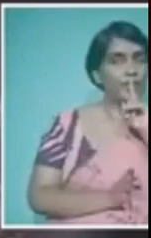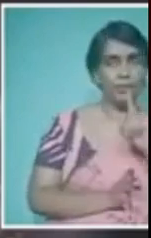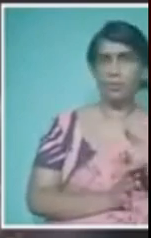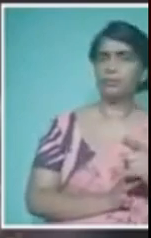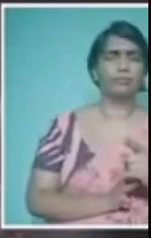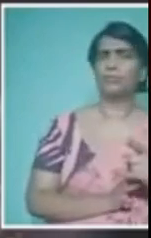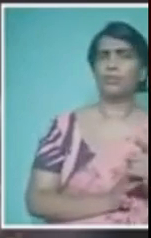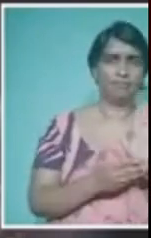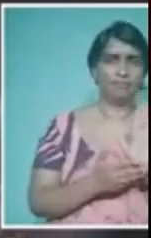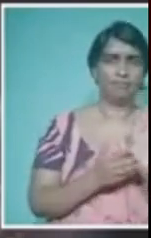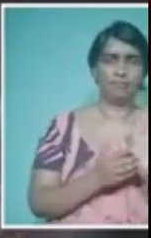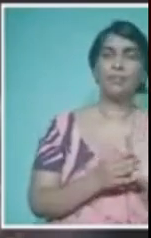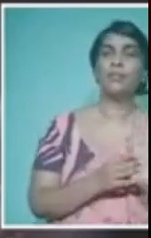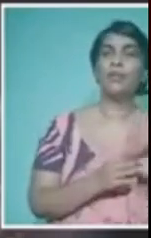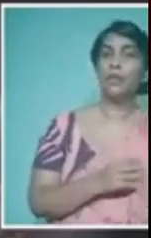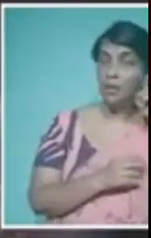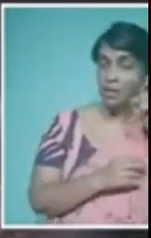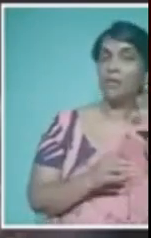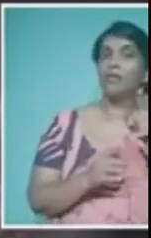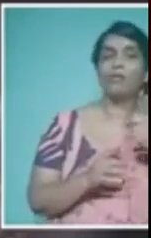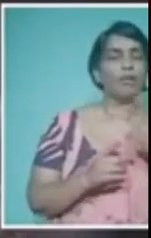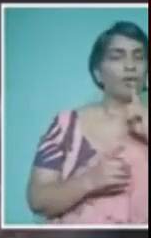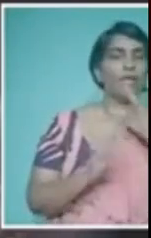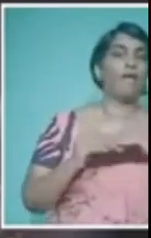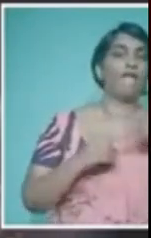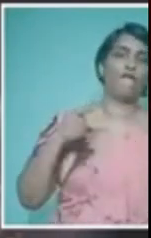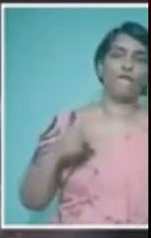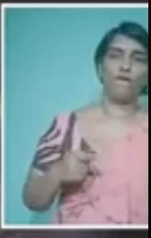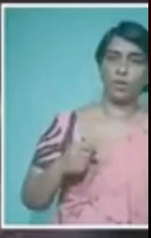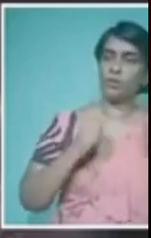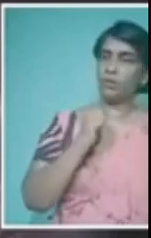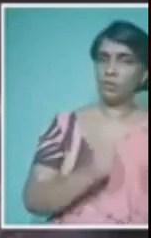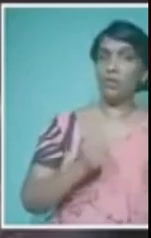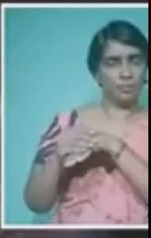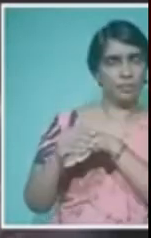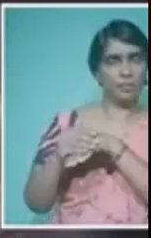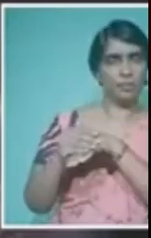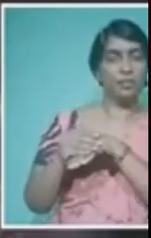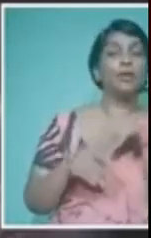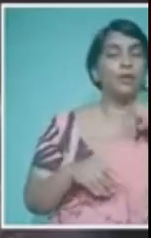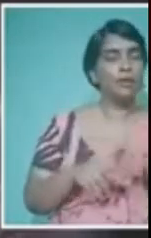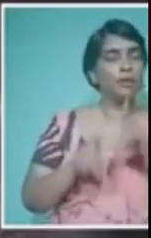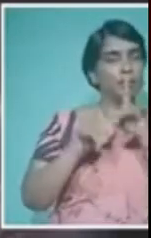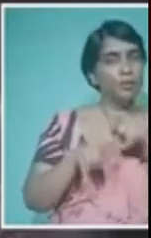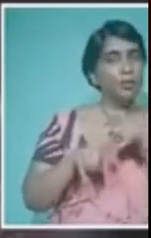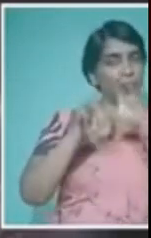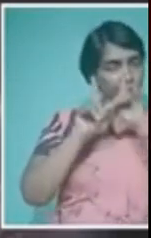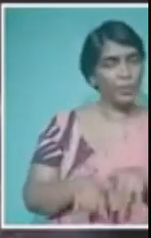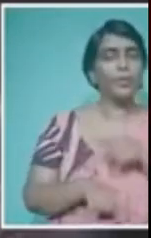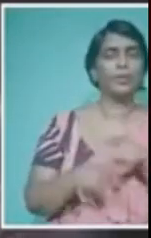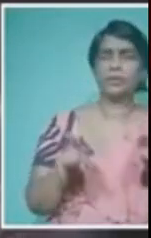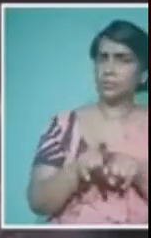නෑ අපි ආණ්ඩුවට යන්නේ නෑ. එතකොට ඔබතුමාලා ඇවිල්ලා ඉඳගත්තා විරුද්ධ පක්ෂේ. මම ඊට එතකොට ආණ්ඩු පක්ෂේ. මේ විදිහටම